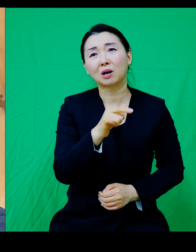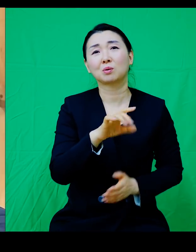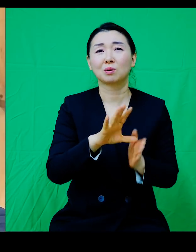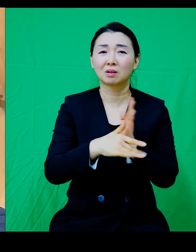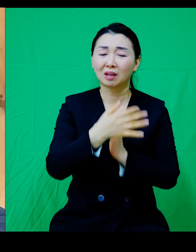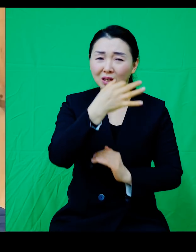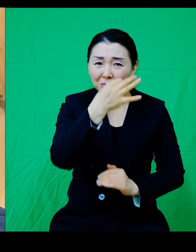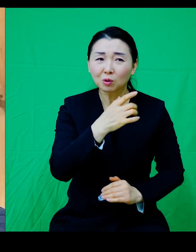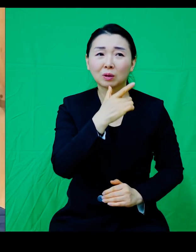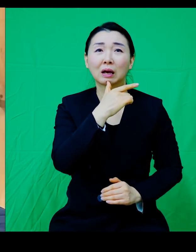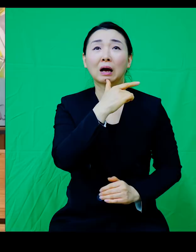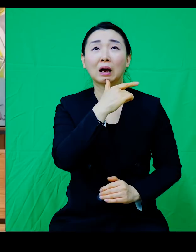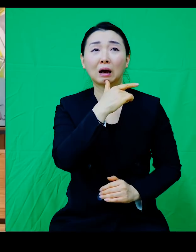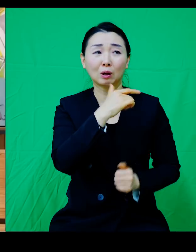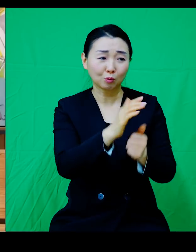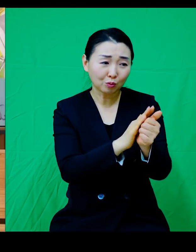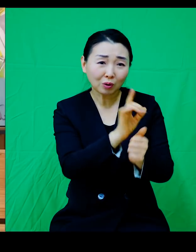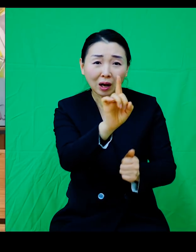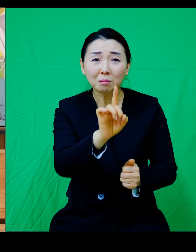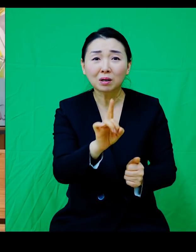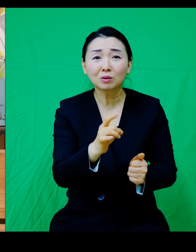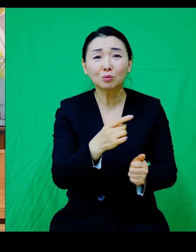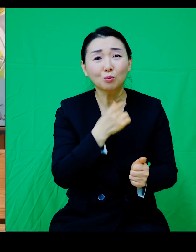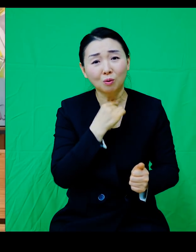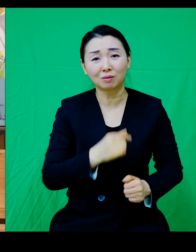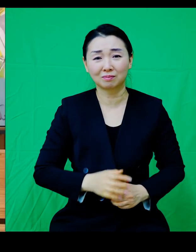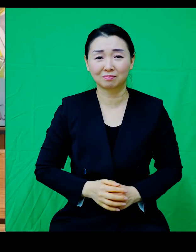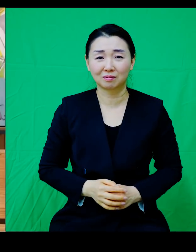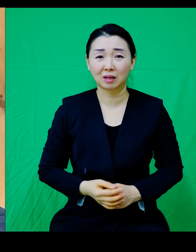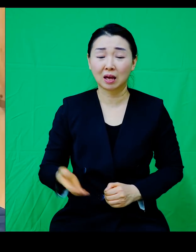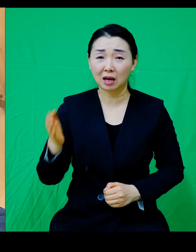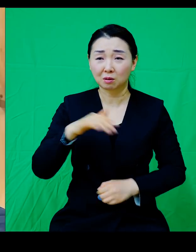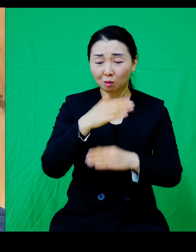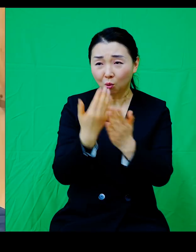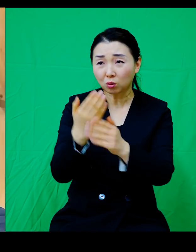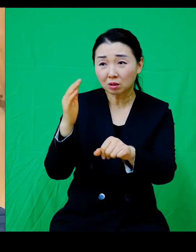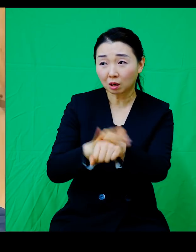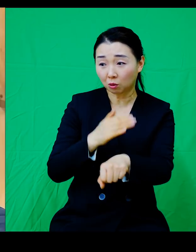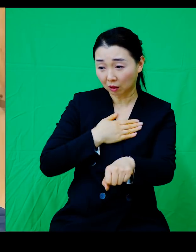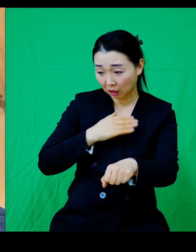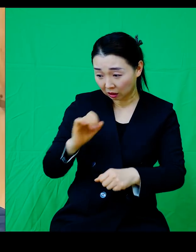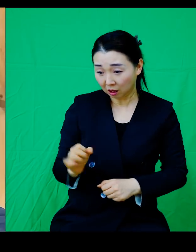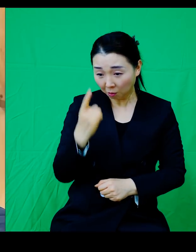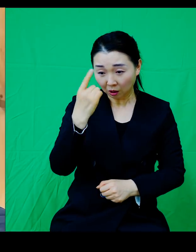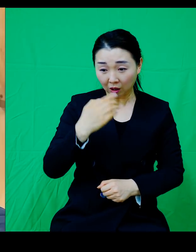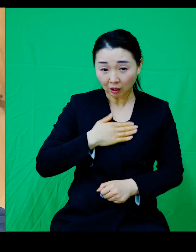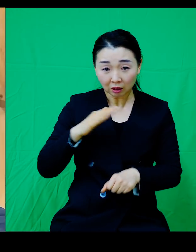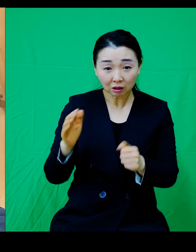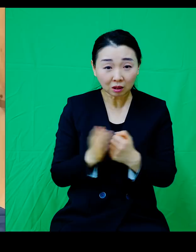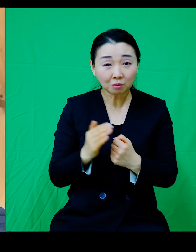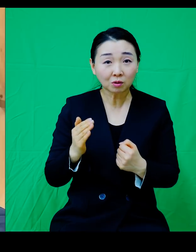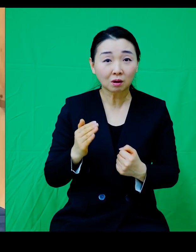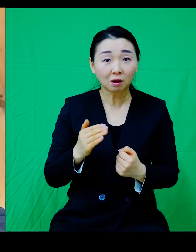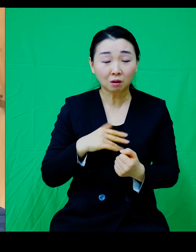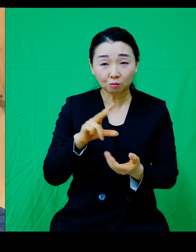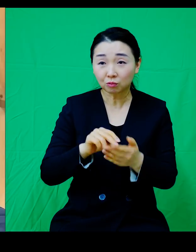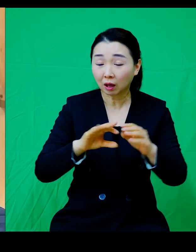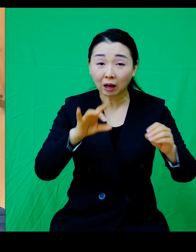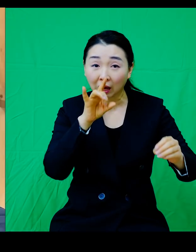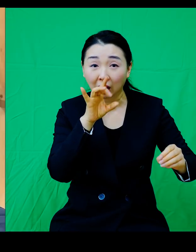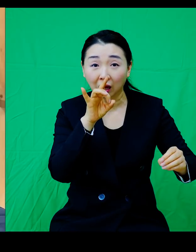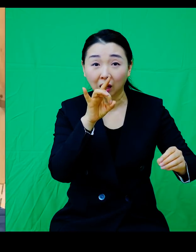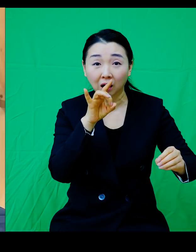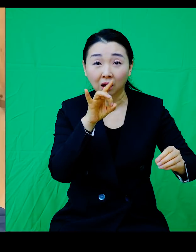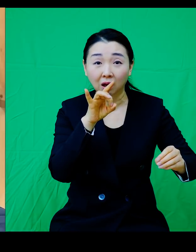그때 힘들었겠구나 뭐 이런 말 한마디를 바라는 건데 네. 모든 잘못이 다 너고 이 문제는 해결 안 되니까